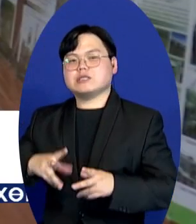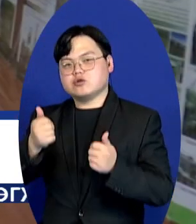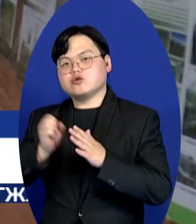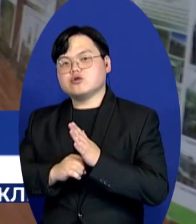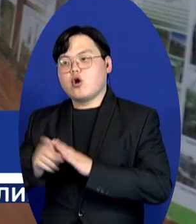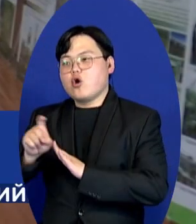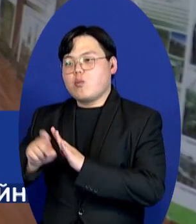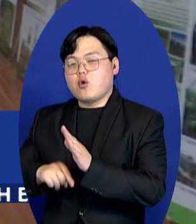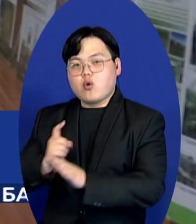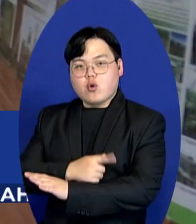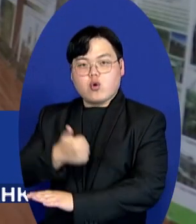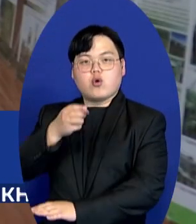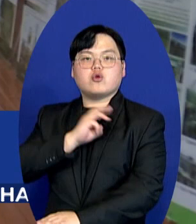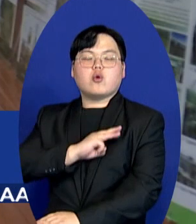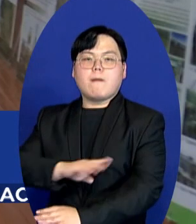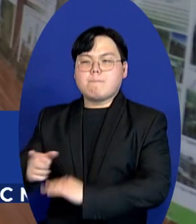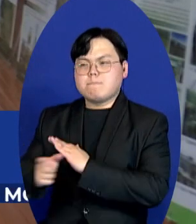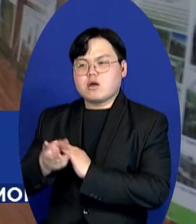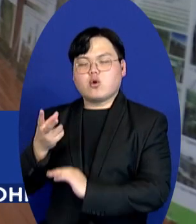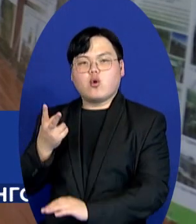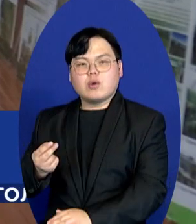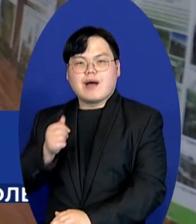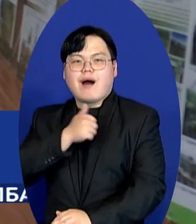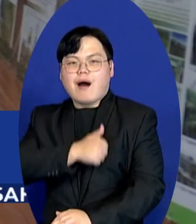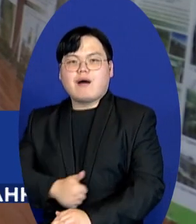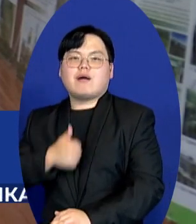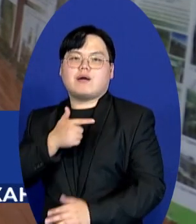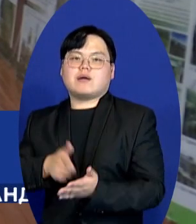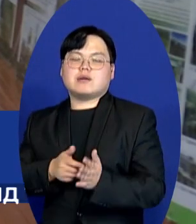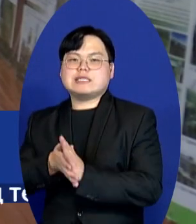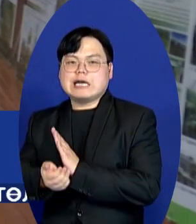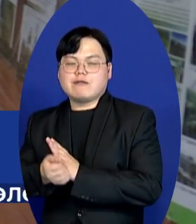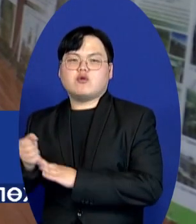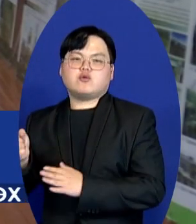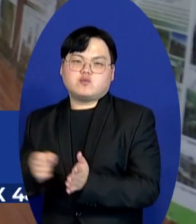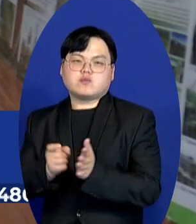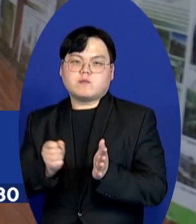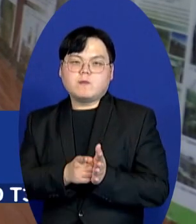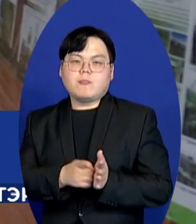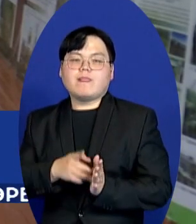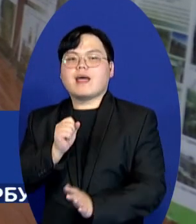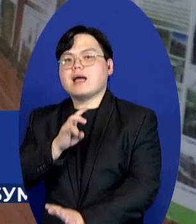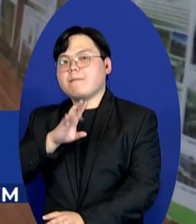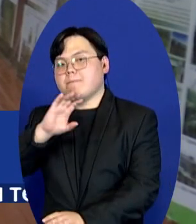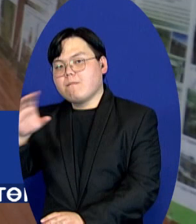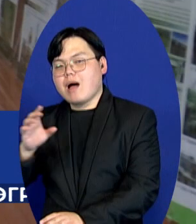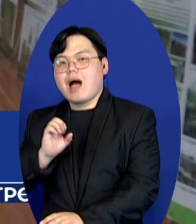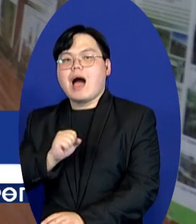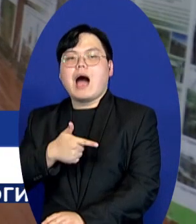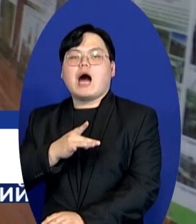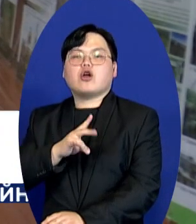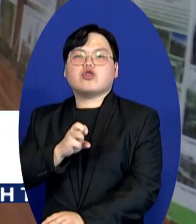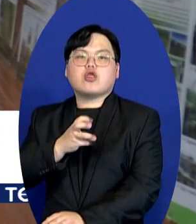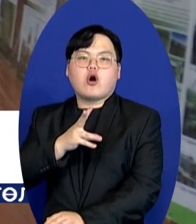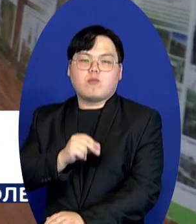дүнтэй хэрэгжүүлэхэд мэрэгчлээ боловсон хүчний хангамж их чухал байна. Ур чадвар их чухал байна. Тэгэхээр аж ахуй нэгжүүд маань одоо агрономч, ОО инженер,